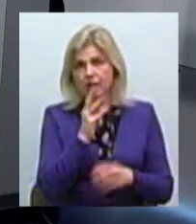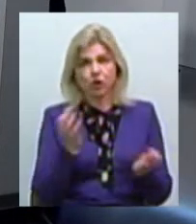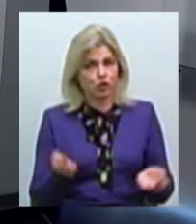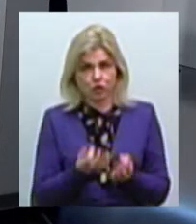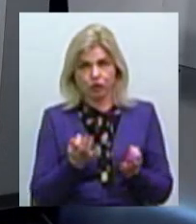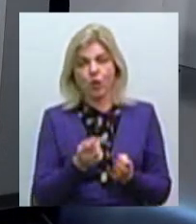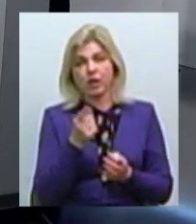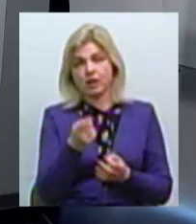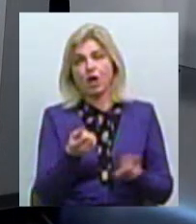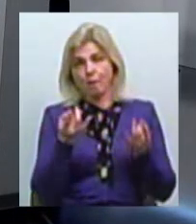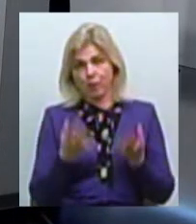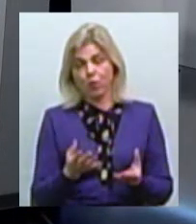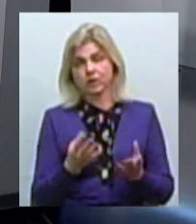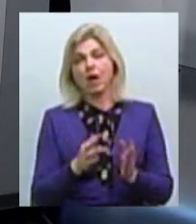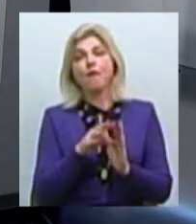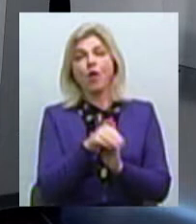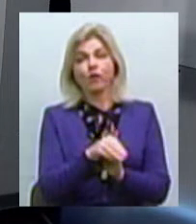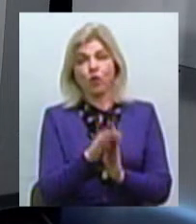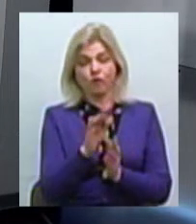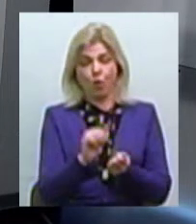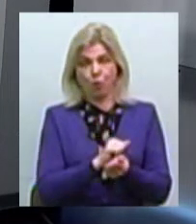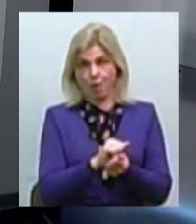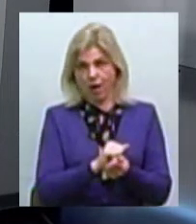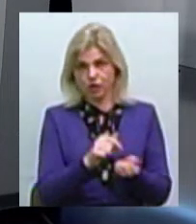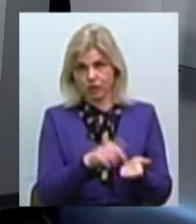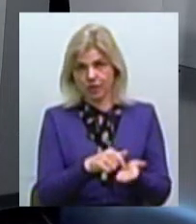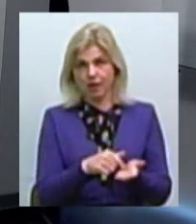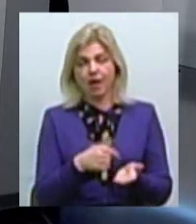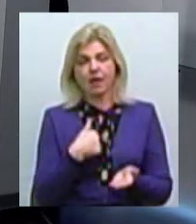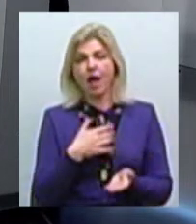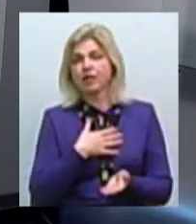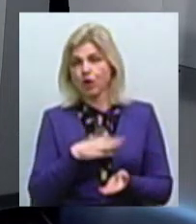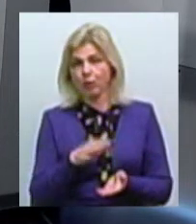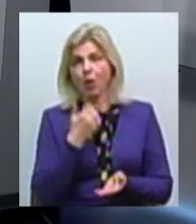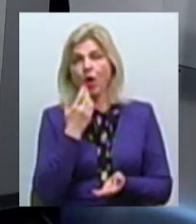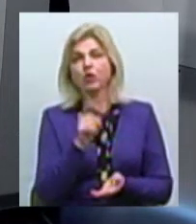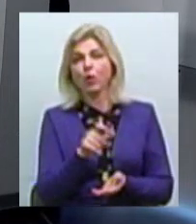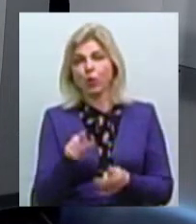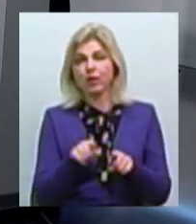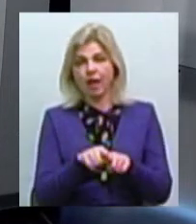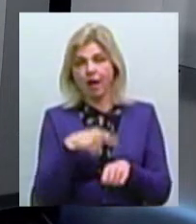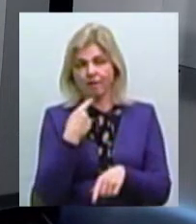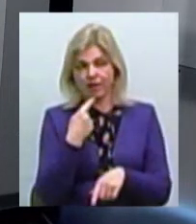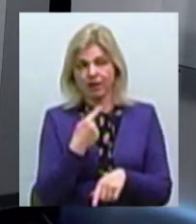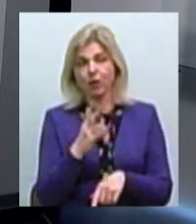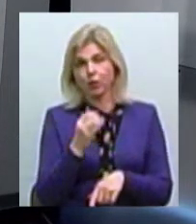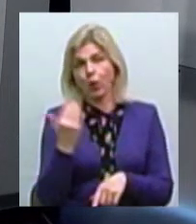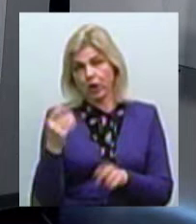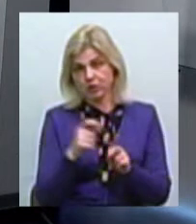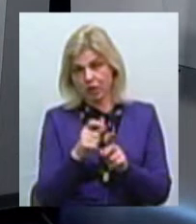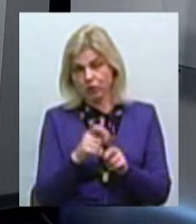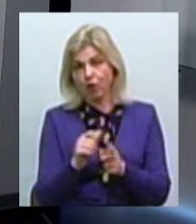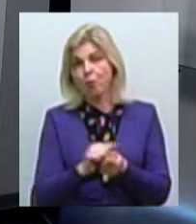ты просто вложился в бумажке хоть я не люблю когда люди так говорят ну их жаргоном до в